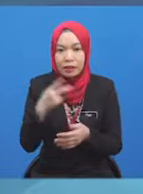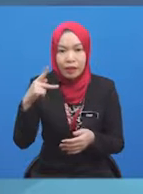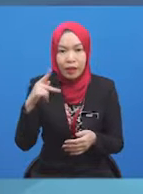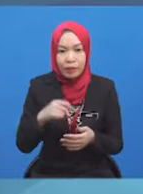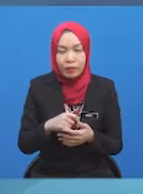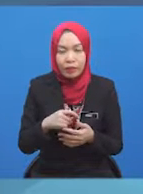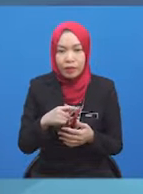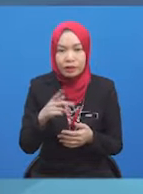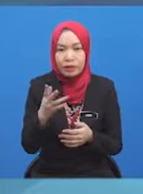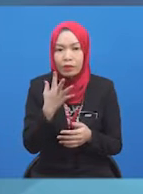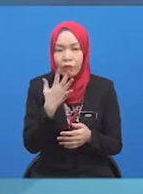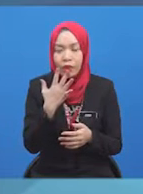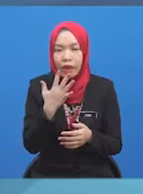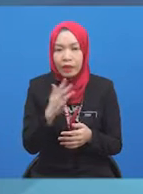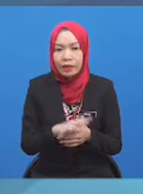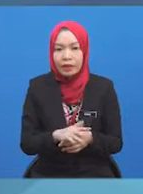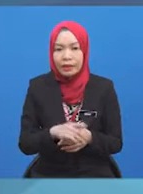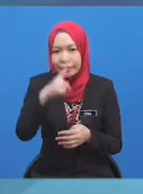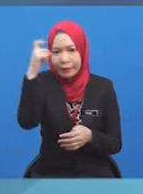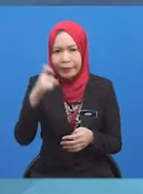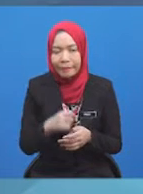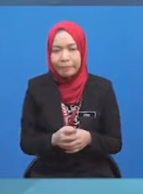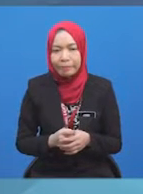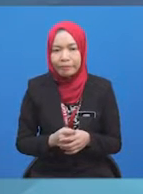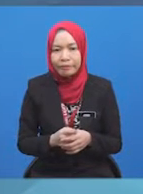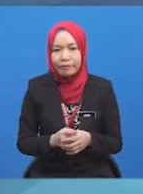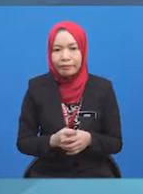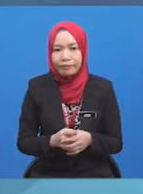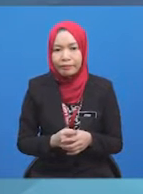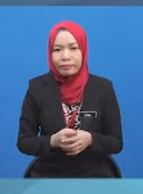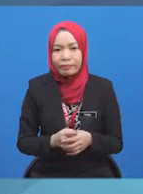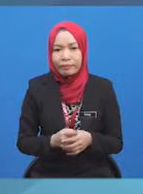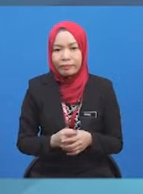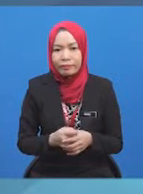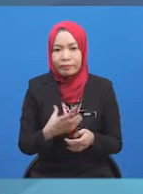Klik pada layer apple 1 dan pilih gradient tool.